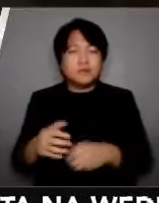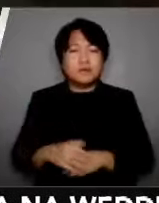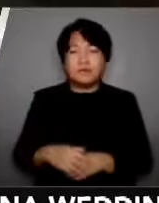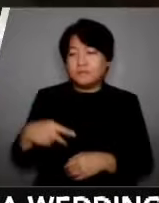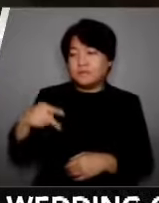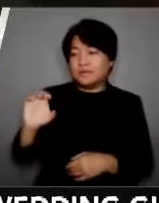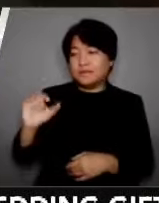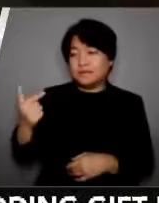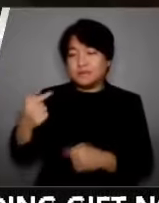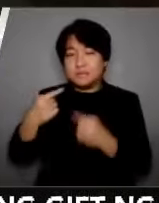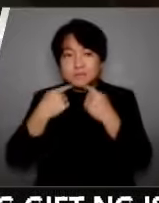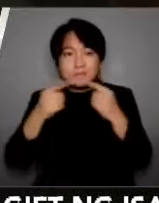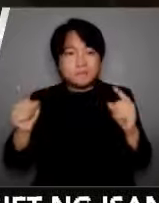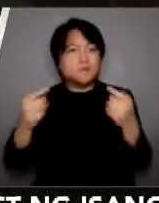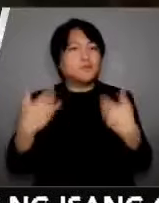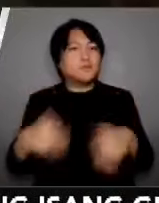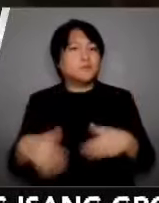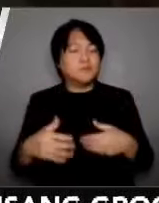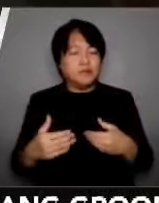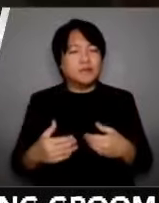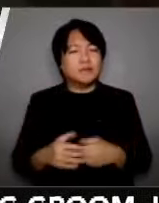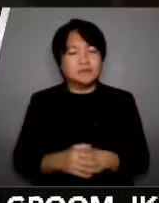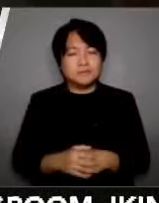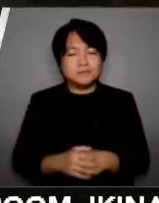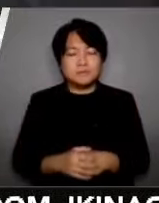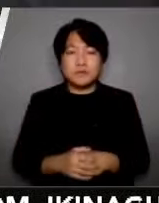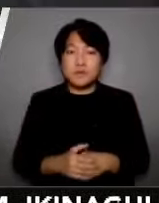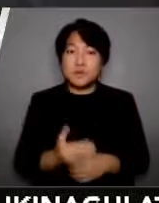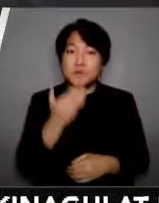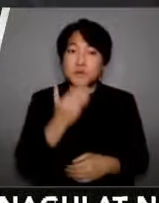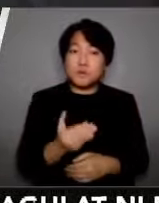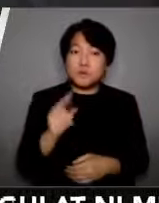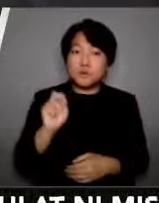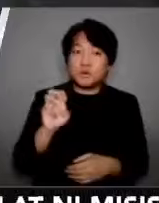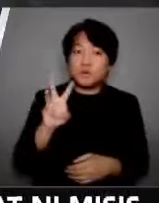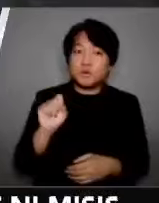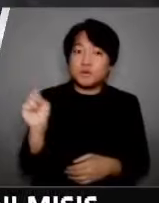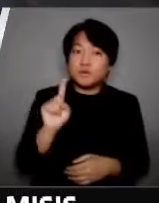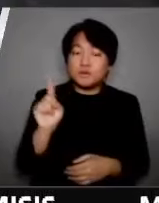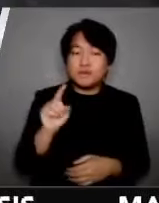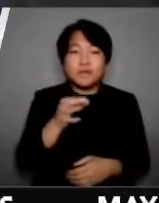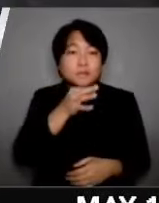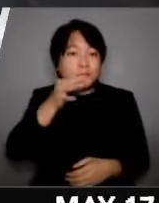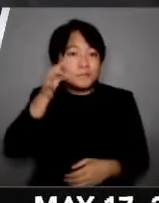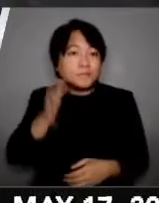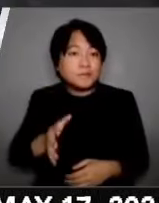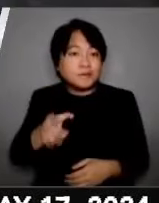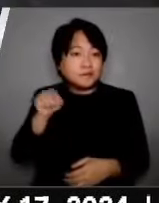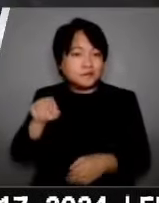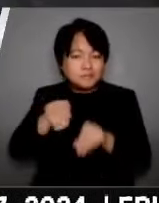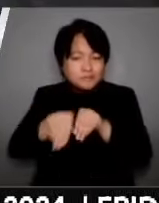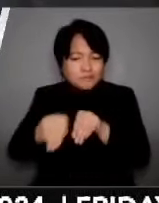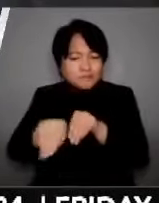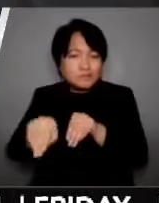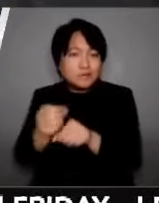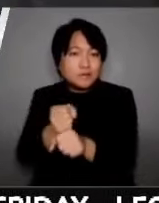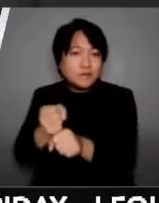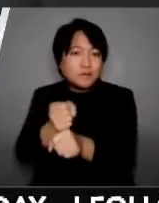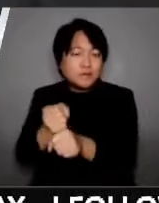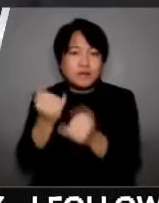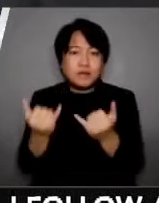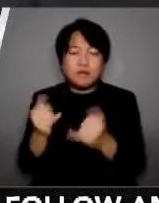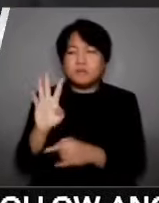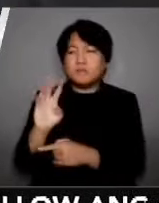magandang balita, maging coffee farmers, dumarami rin. About 40% of the Filipino coffee farmers will be joining.